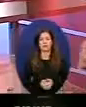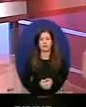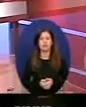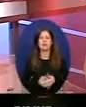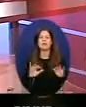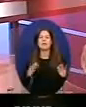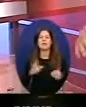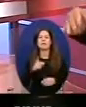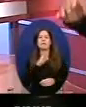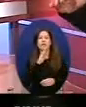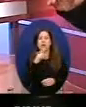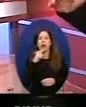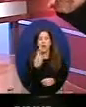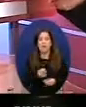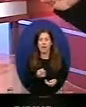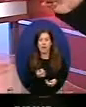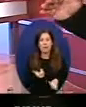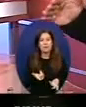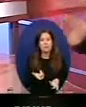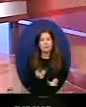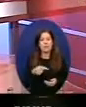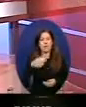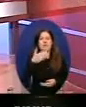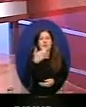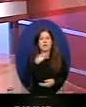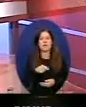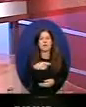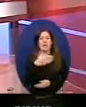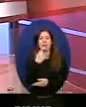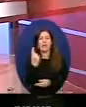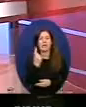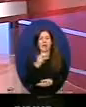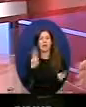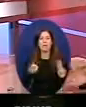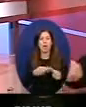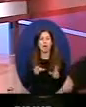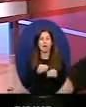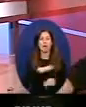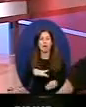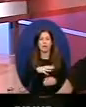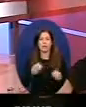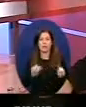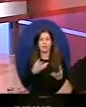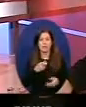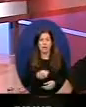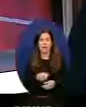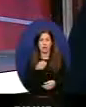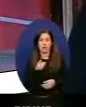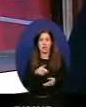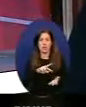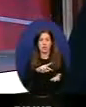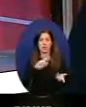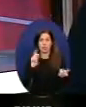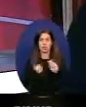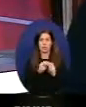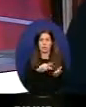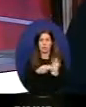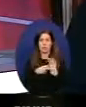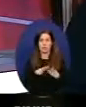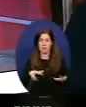אגב, מדינה יחידה בעולם עם המערכת המדהימה הזו, מה זה אומר מבחינה, זה שינוי אסטרטגי של מצבנו? זה שינוי